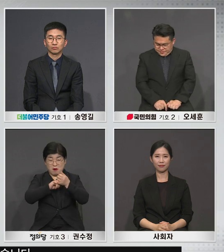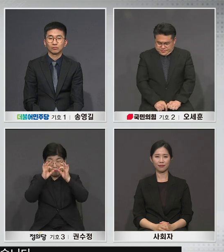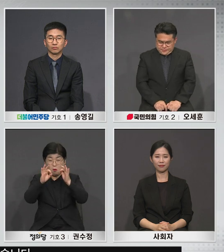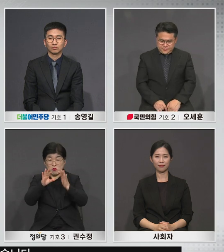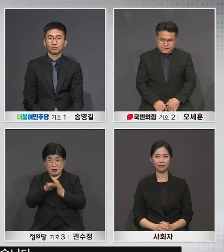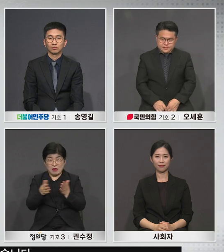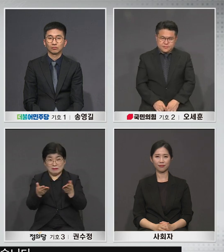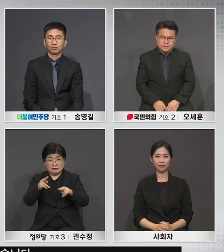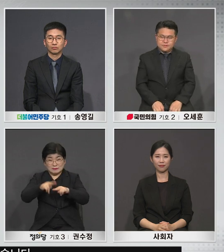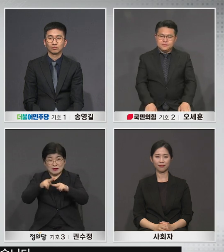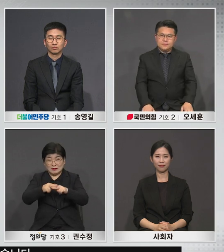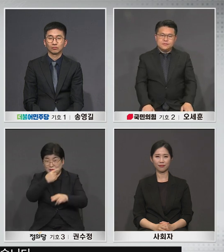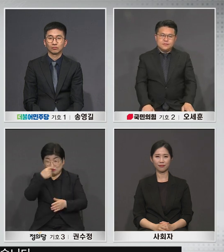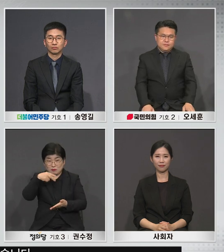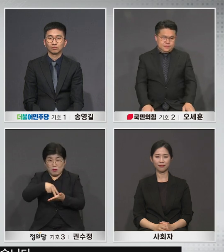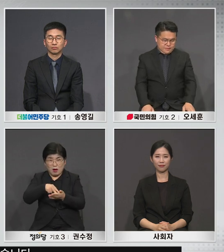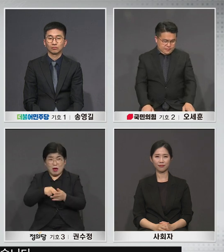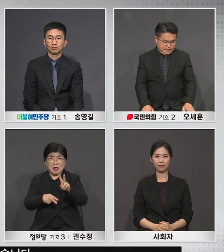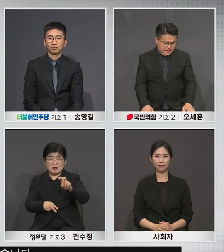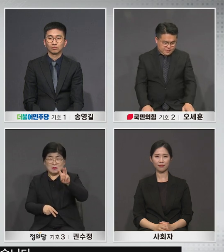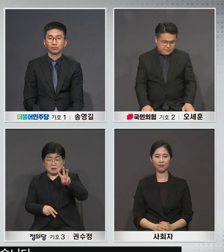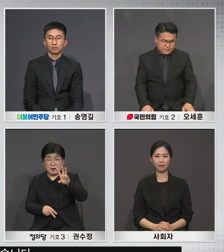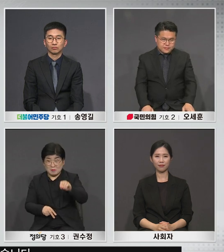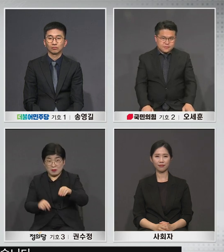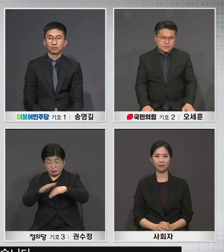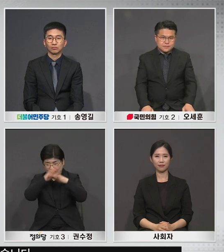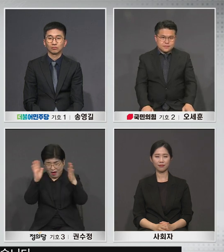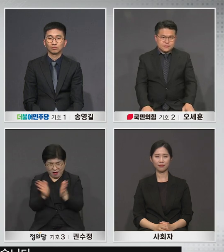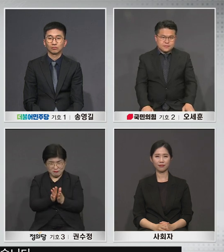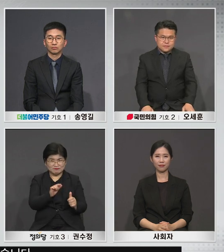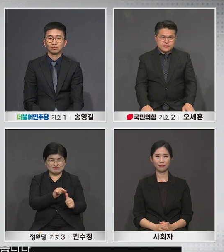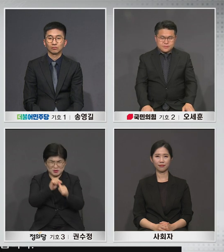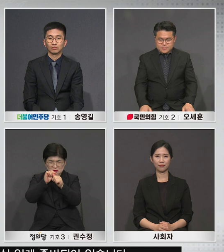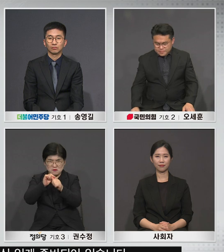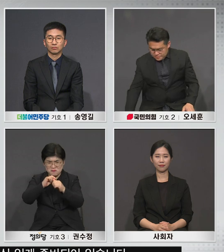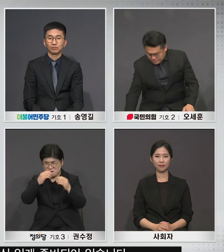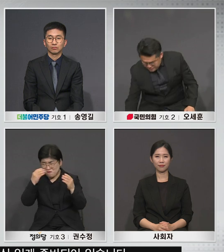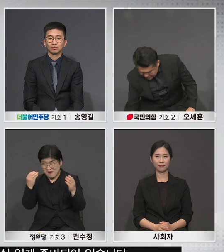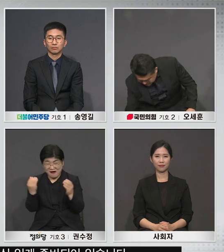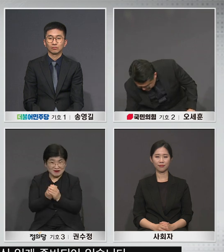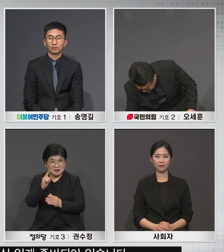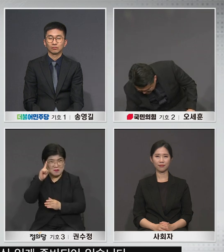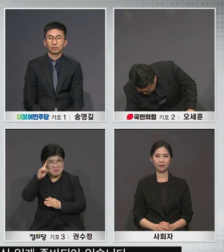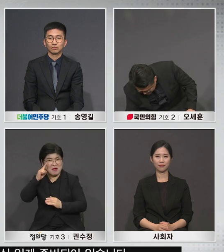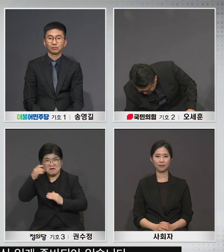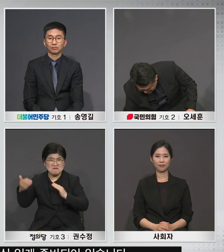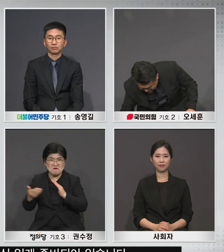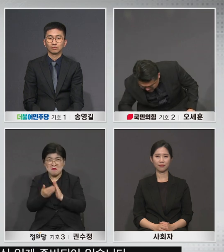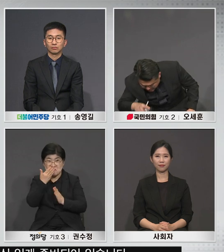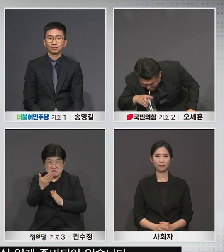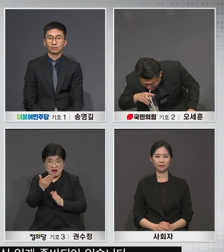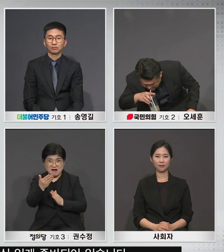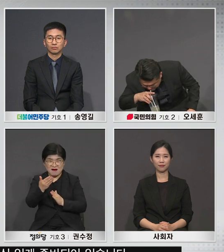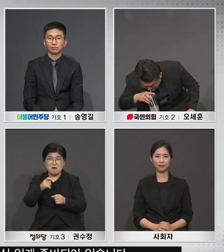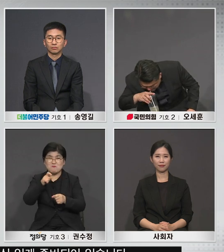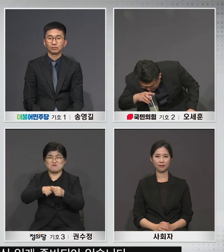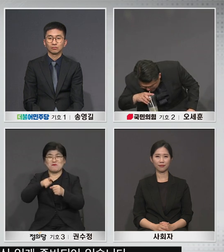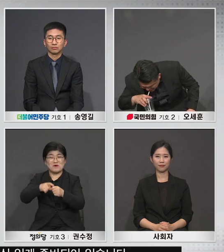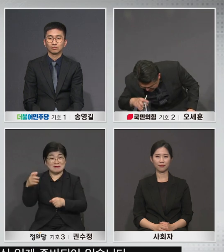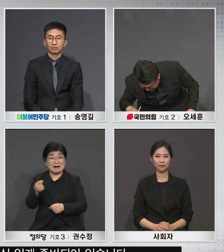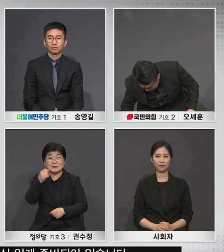통해서 23만 명의 실업시민을 모두 고용하겠다. 완전 고용 도시를 이룩하겠다. 이렇게 시정 목표로 삼고 있습니다.